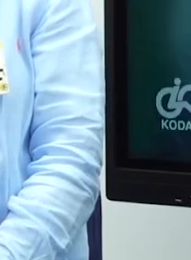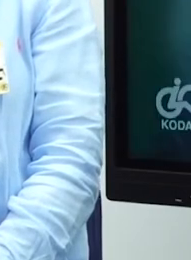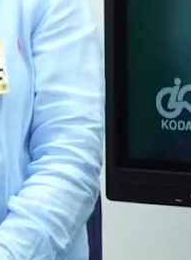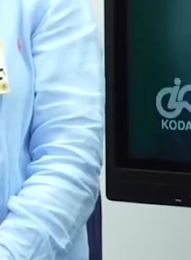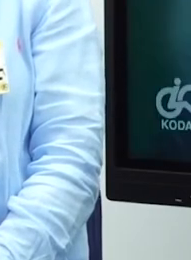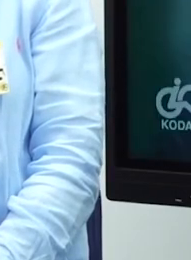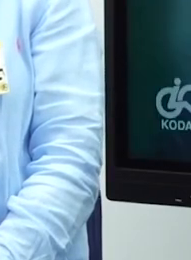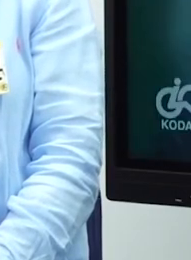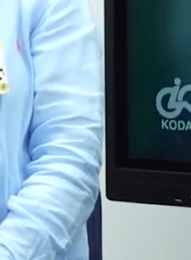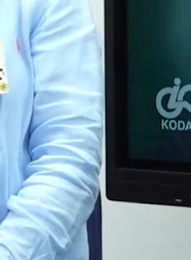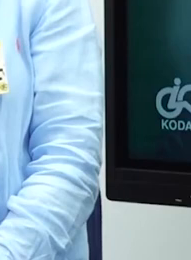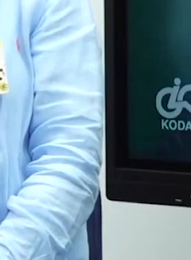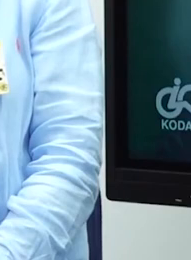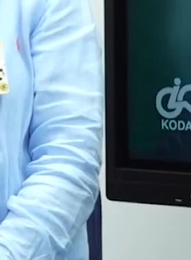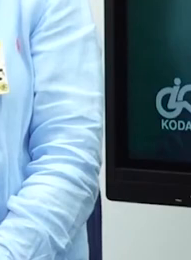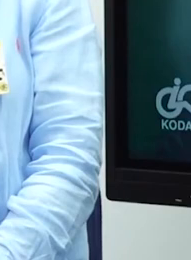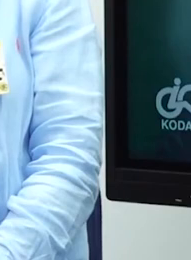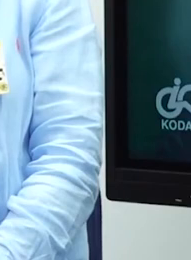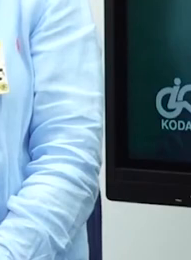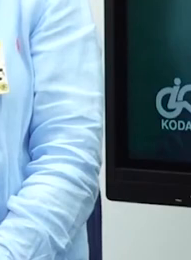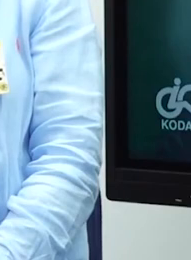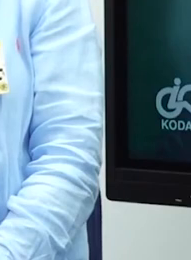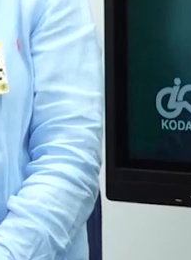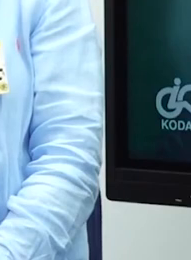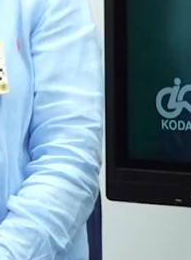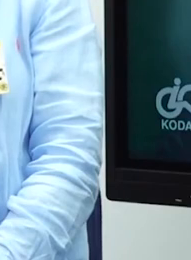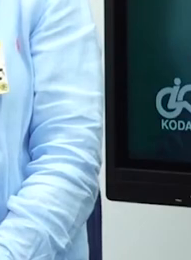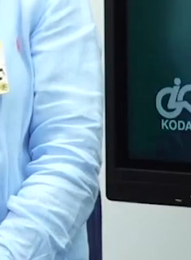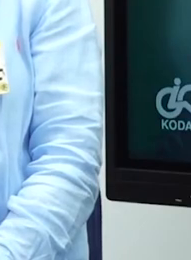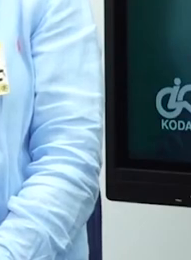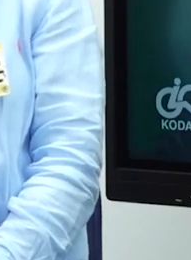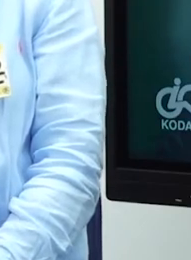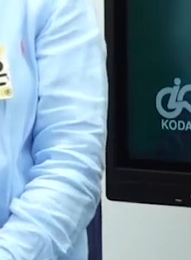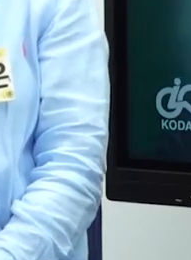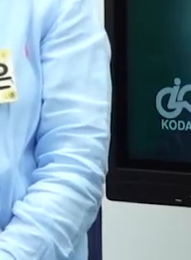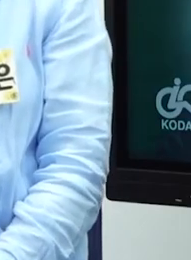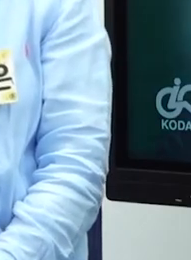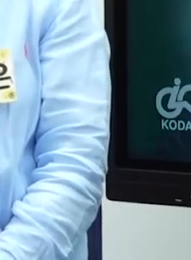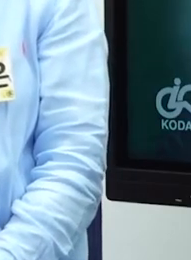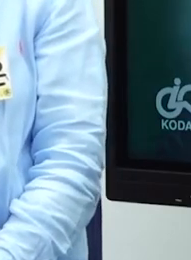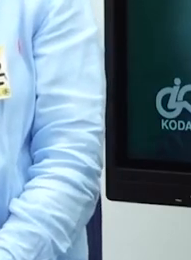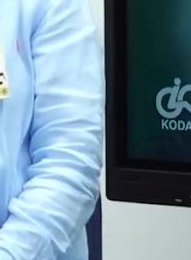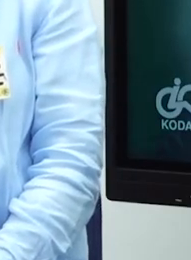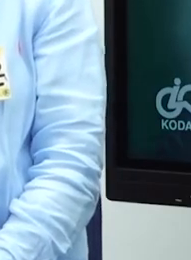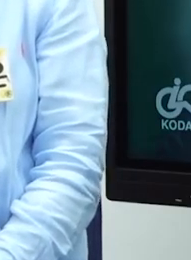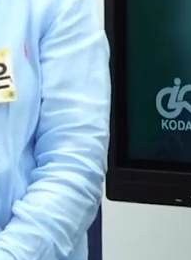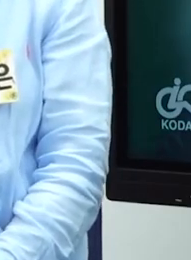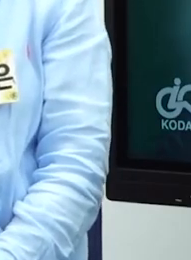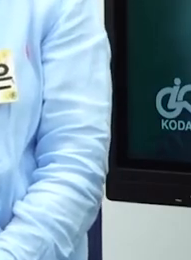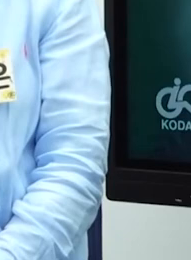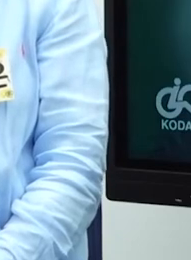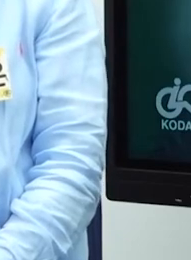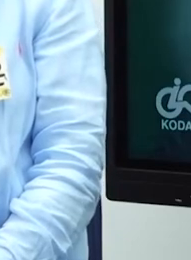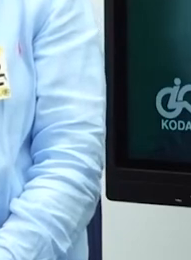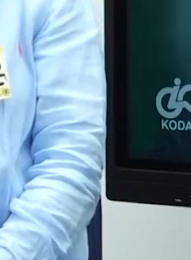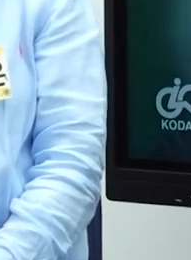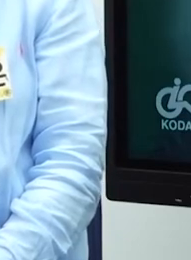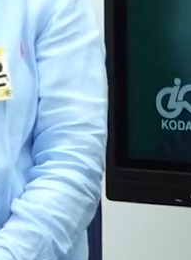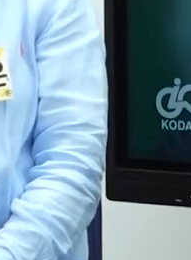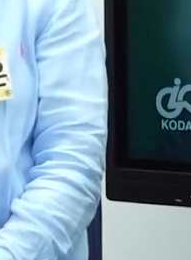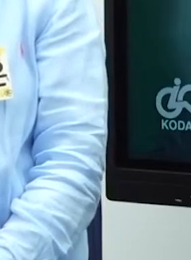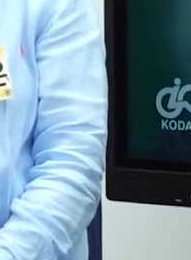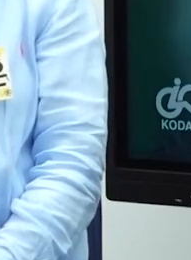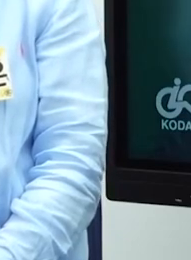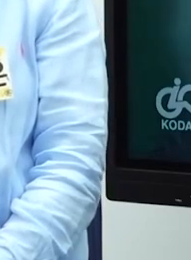장애인들에게 주어지는 차별, 편견, 장애인들이 받는, 그리고 본인이 원하는 길을 선택할 수 없다. 근데